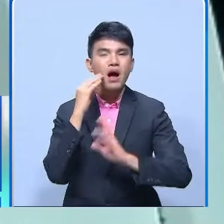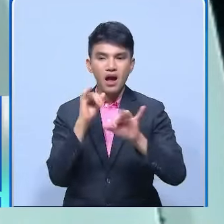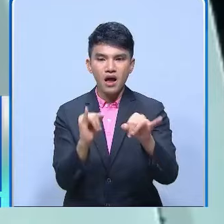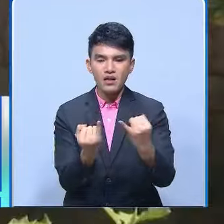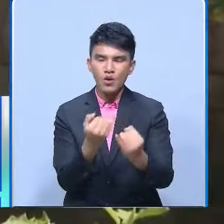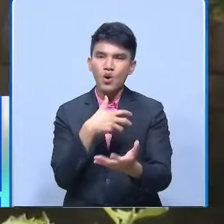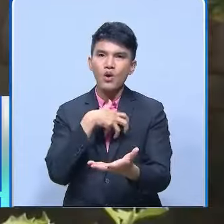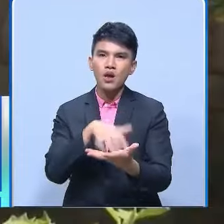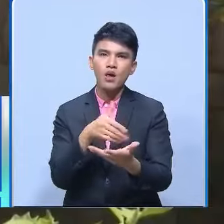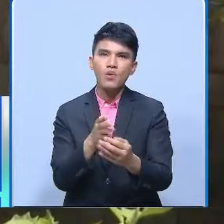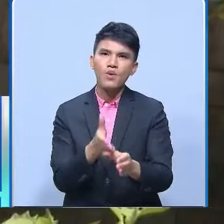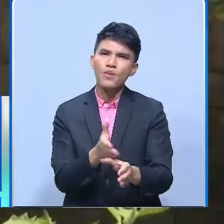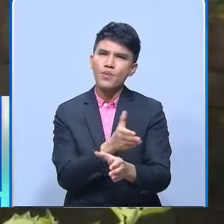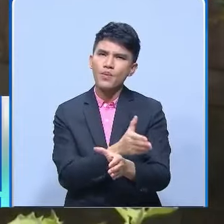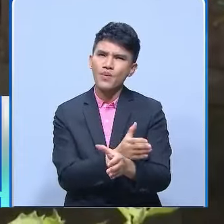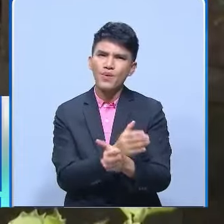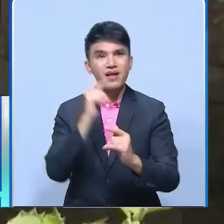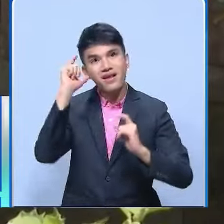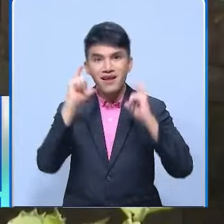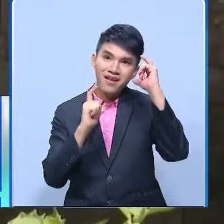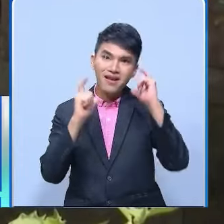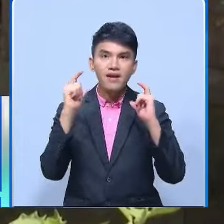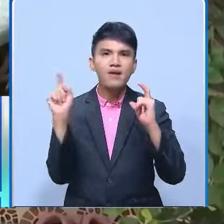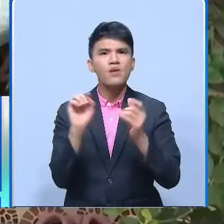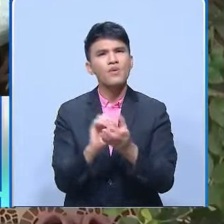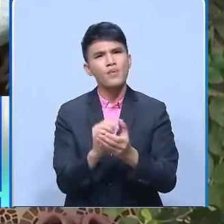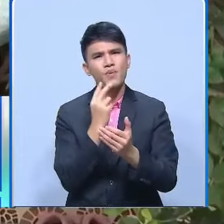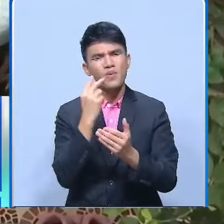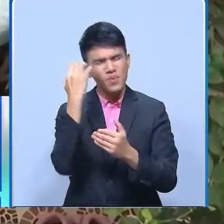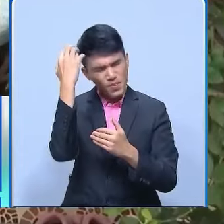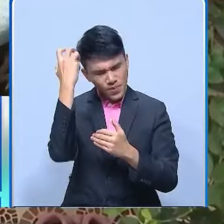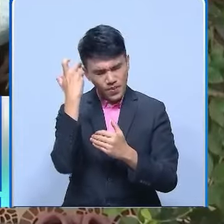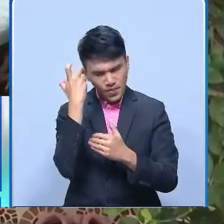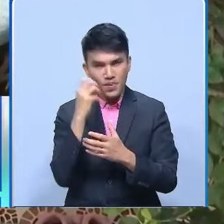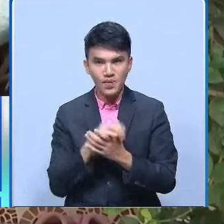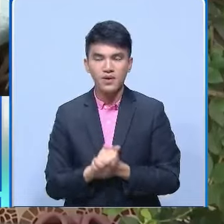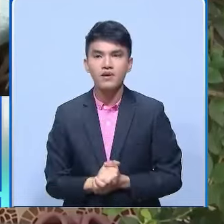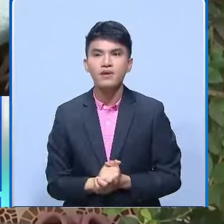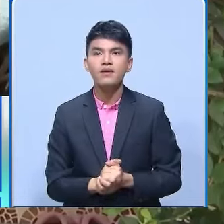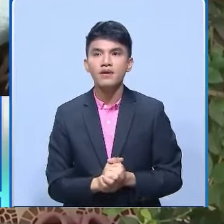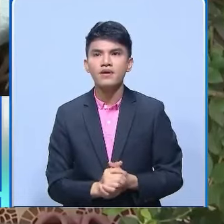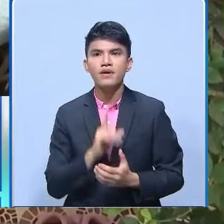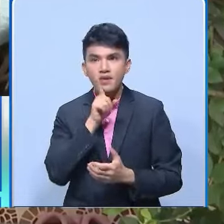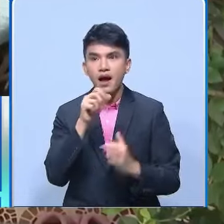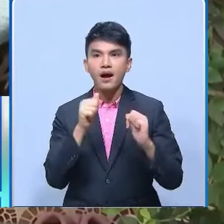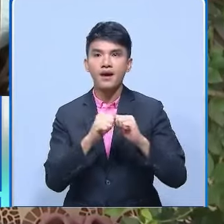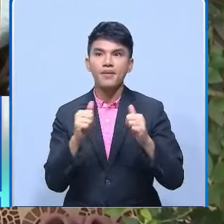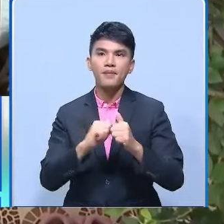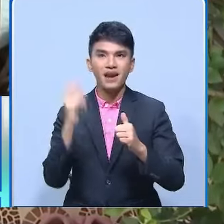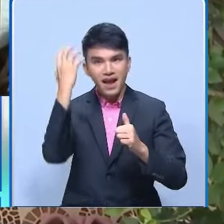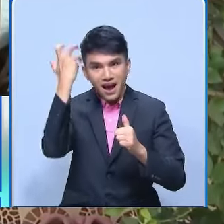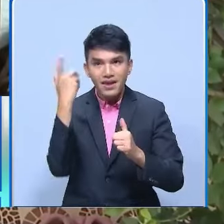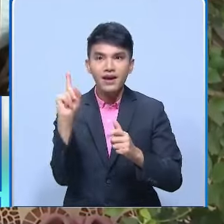ก่อนเกิดเหตุเนี่ยสังเกตค่ะสีหน้าสีตาบางนกเนี่ยดูเคร่งเครียดกว่าปกติพอถามว่ามีอะไรหรือเปล่าเครียดอะไร